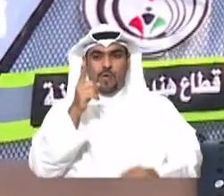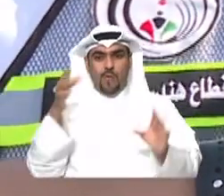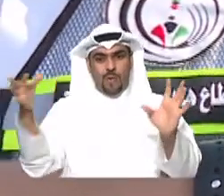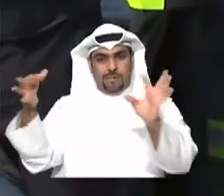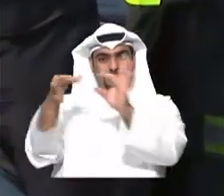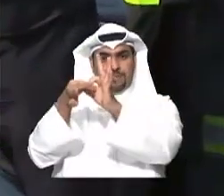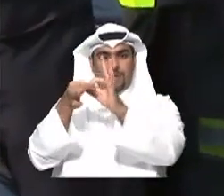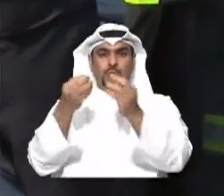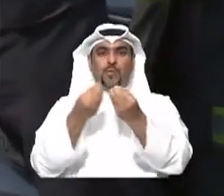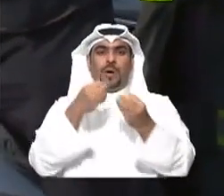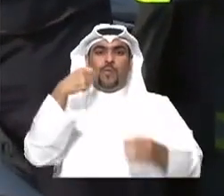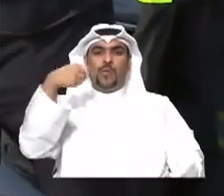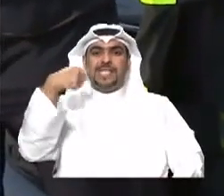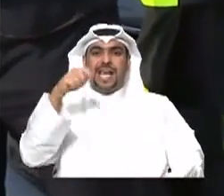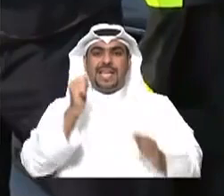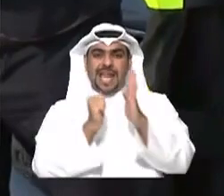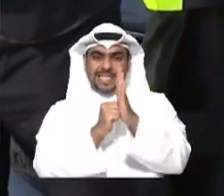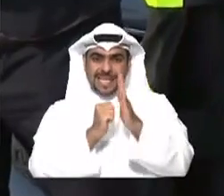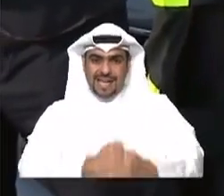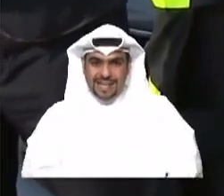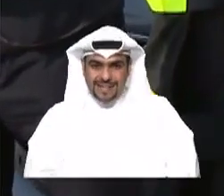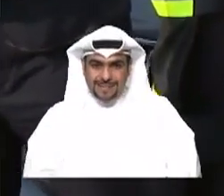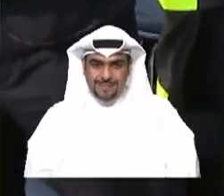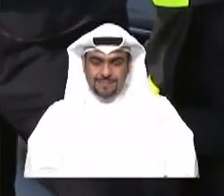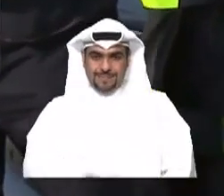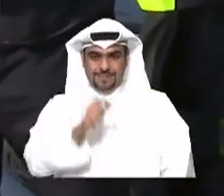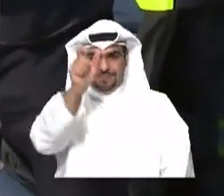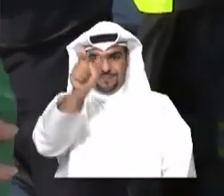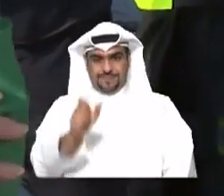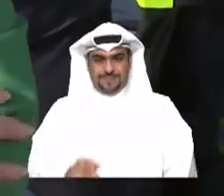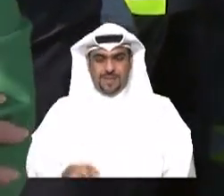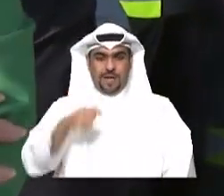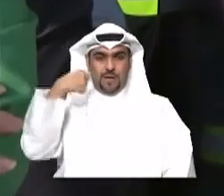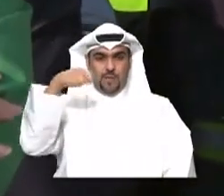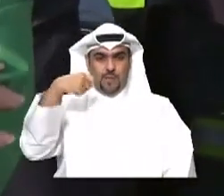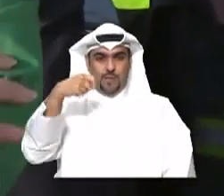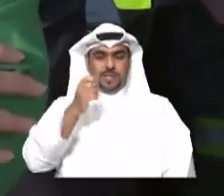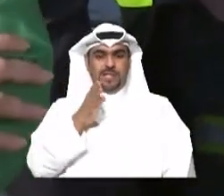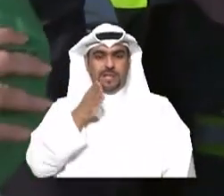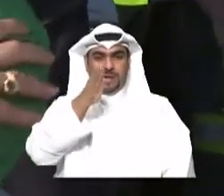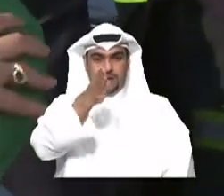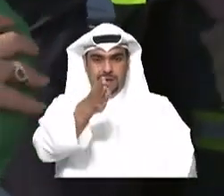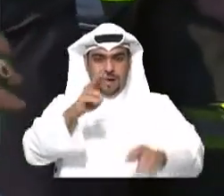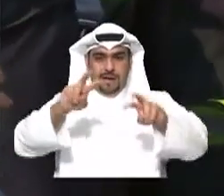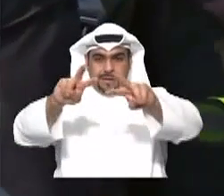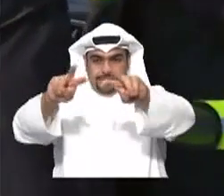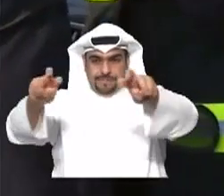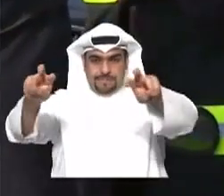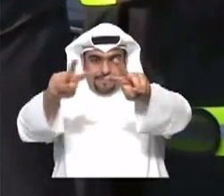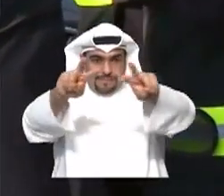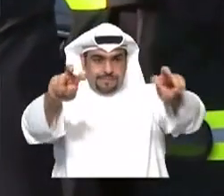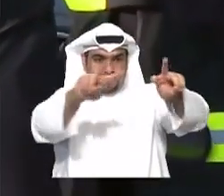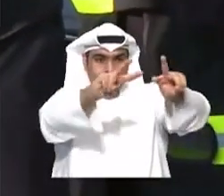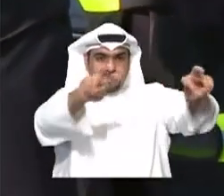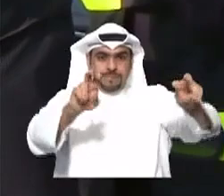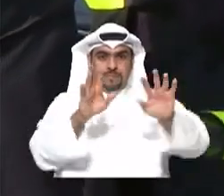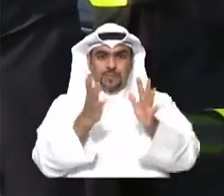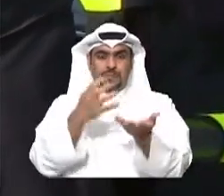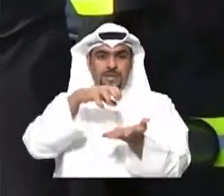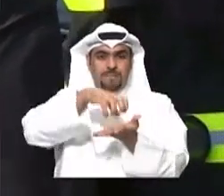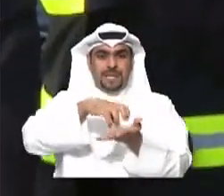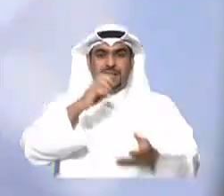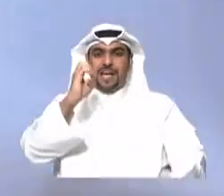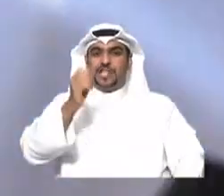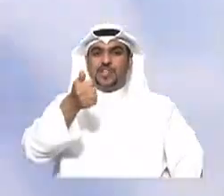مؤخرا للأشغال. الوزيرة دكتور أماني بوغماز تقوم بجولة ميدانية في مدينة جابر الأحمد